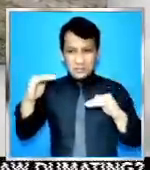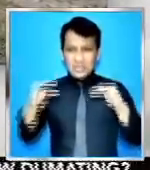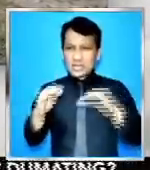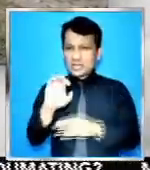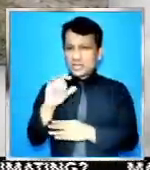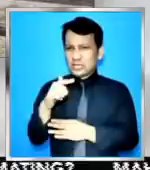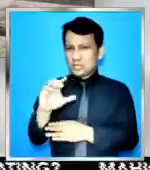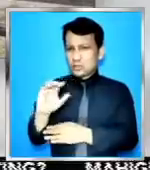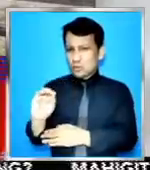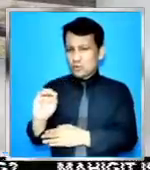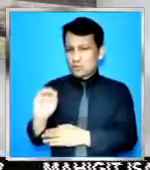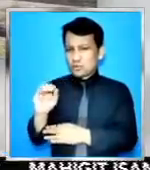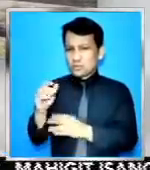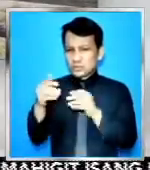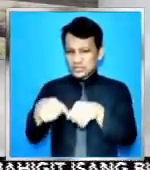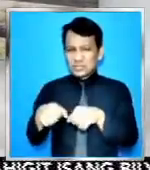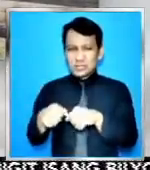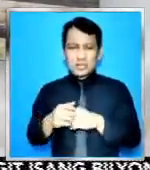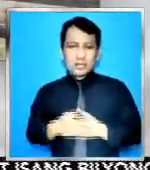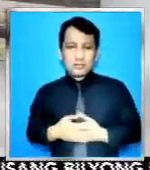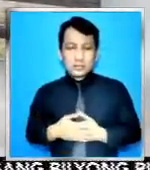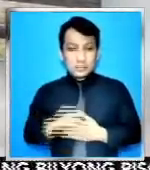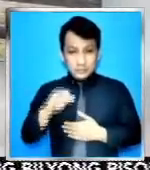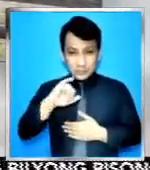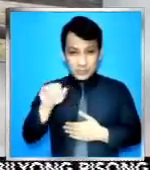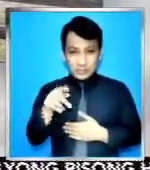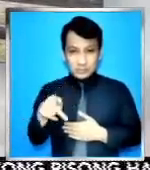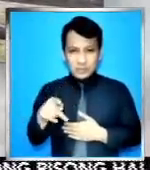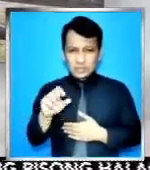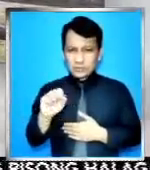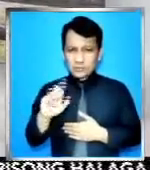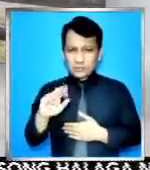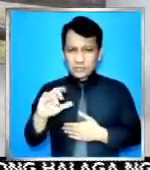life sa karagatan. JP Soriano, nakatutok 24 oras.